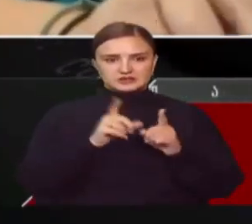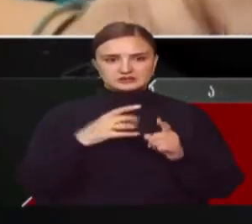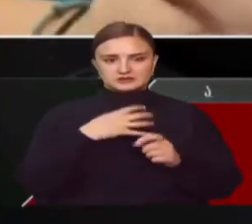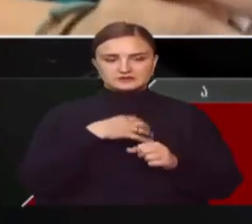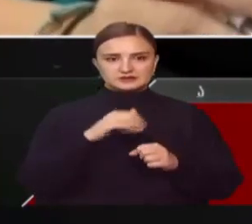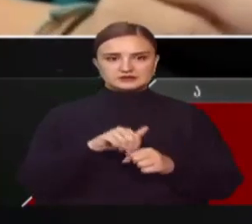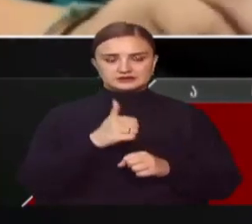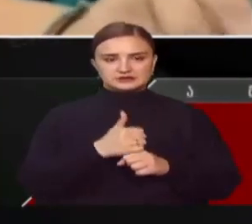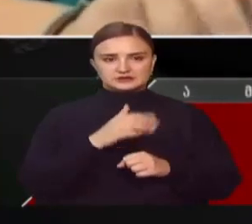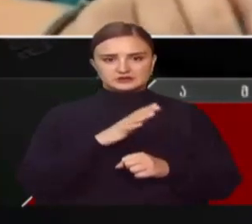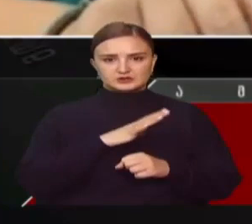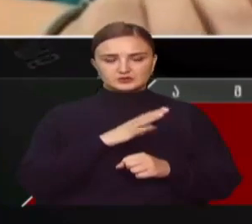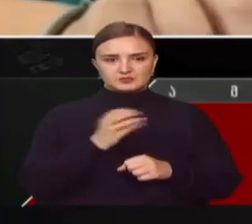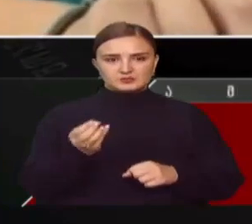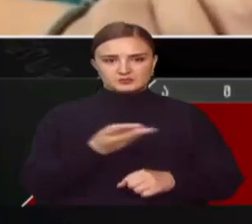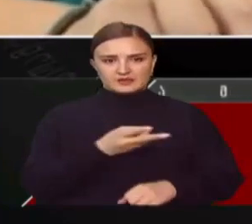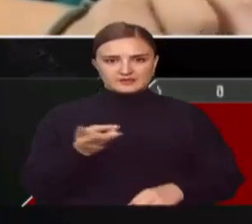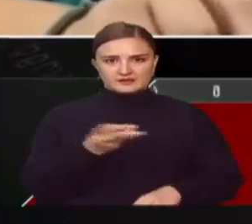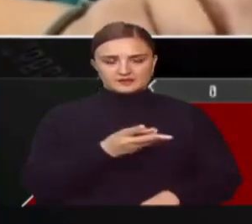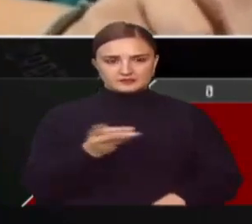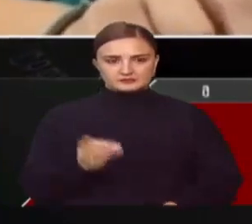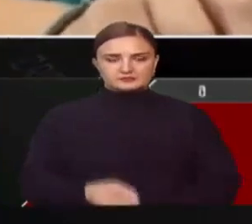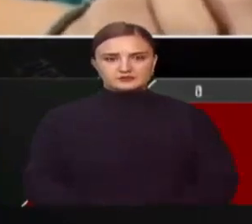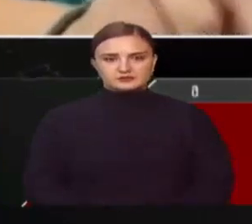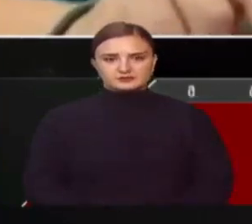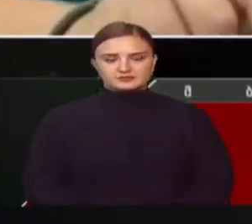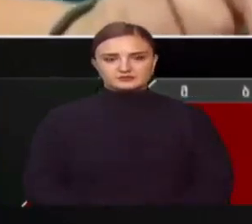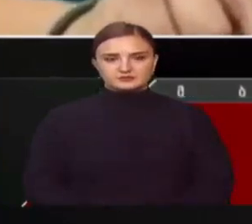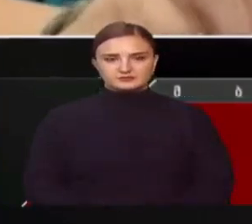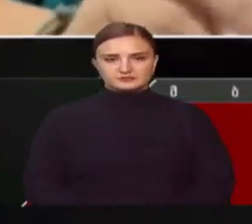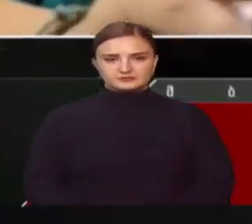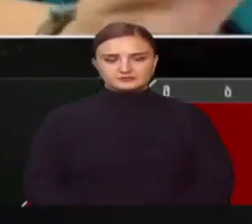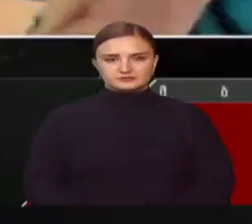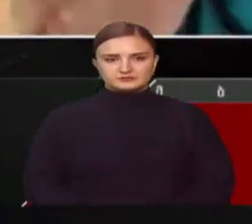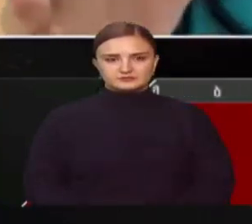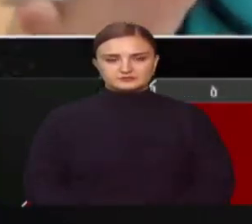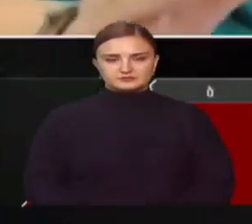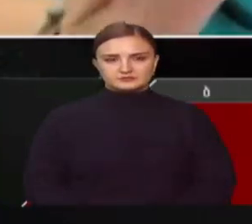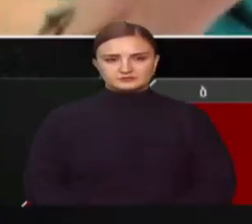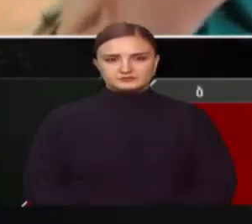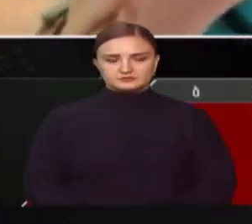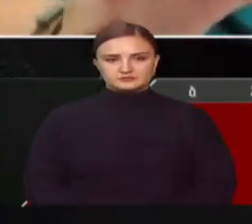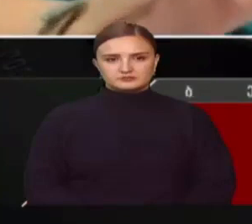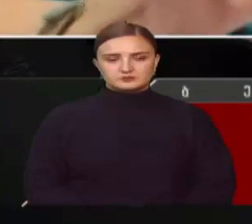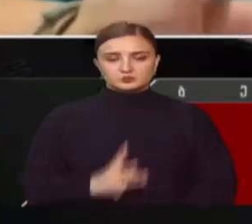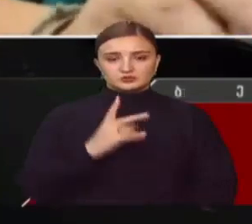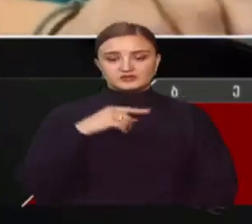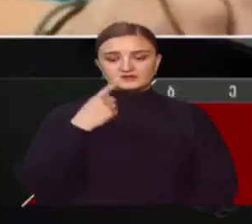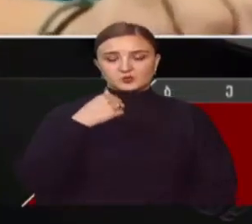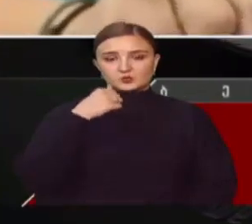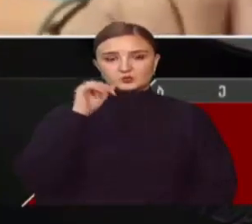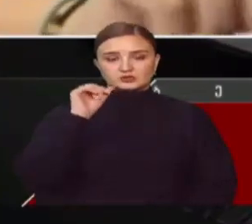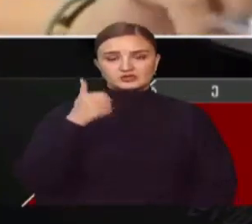იყო ფანარები და მინდა ვთქვა, რომ გუშინ ვინც წავიდა და ანუ ამ განცხადებამდე უკვე